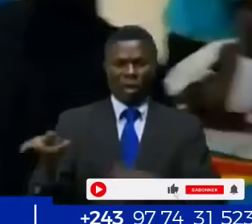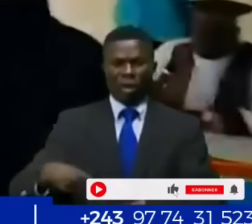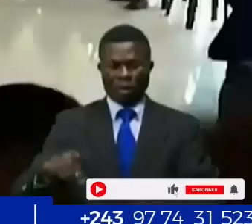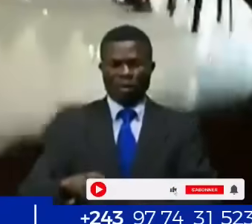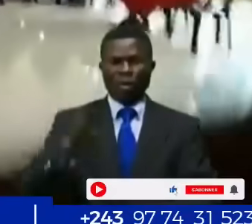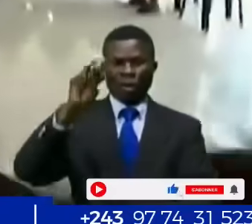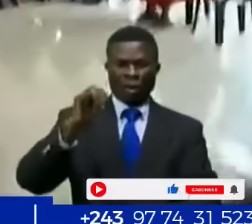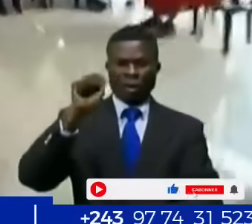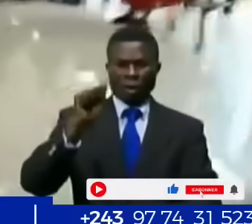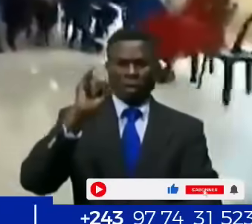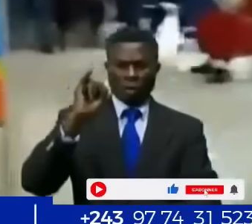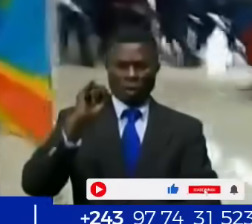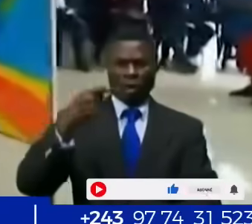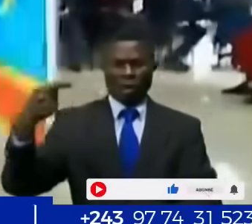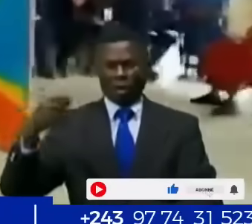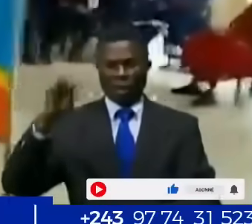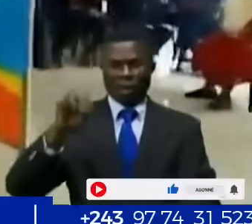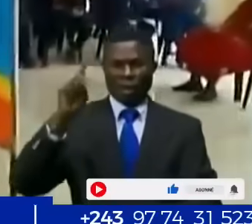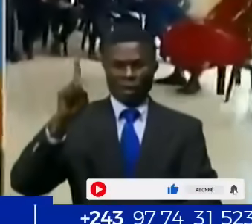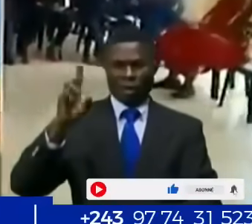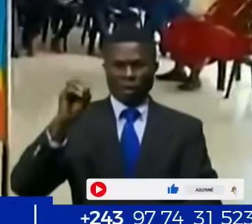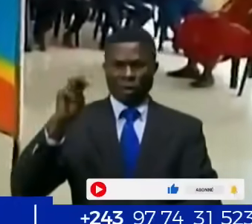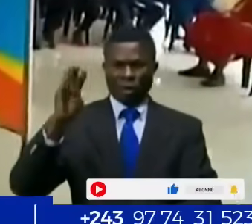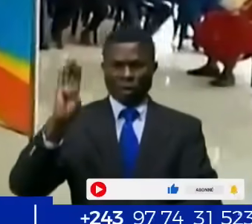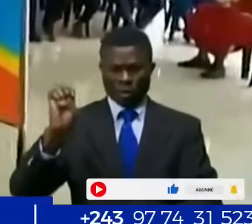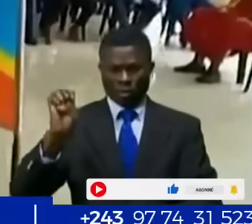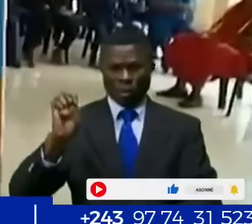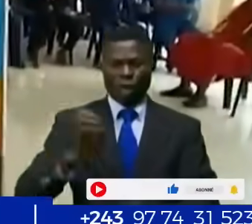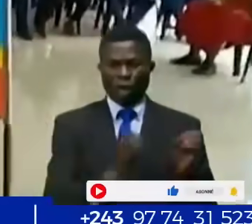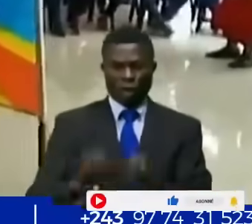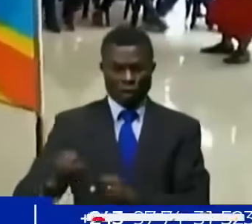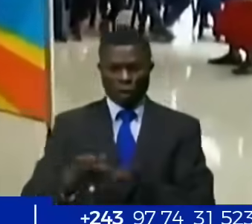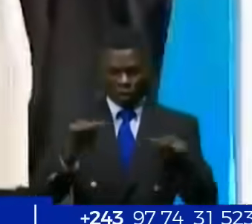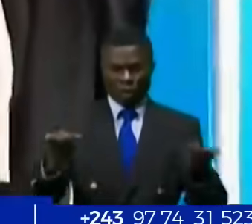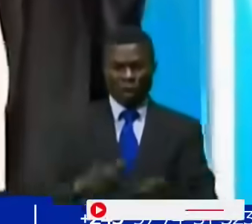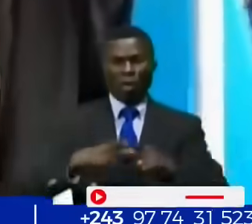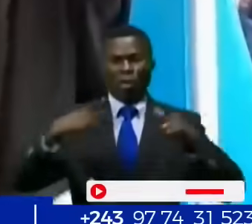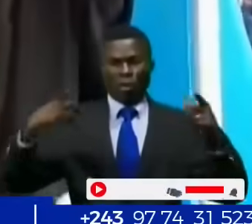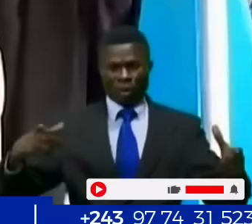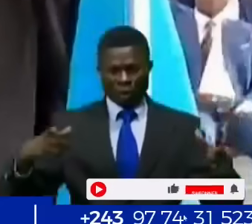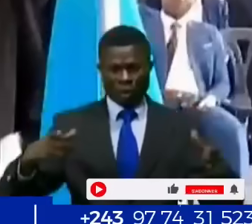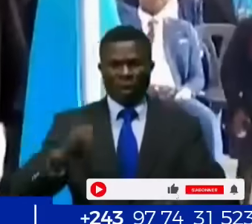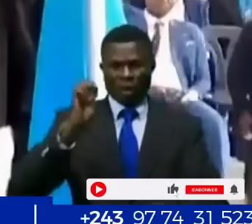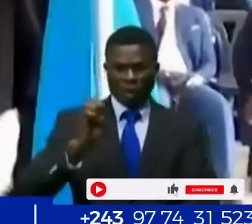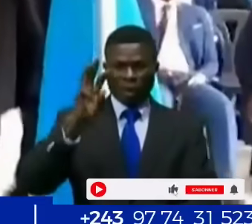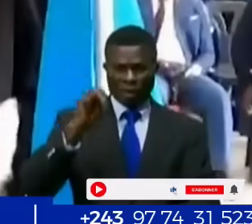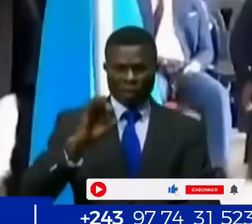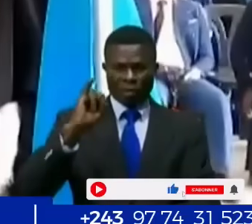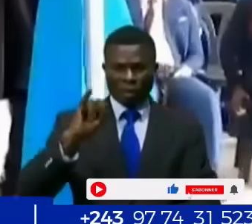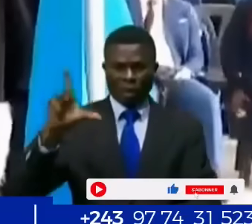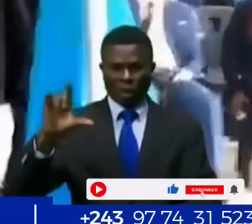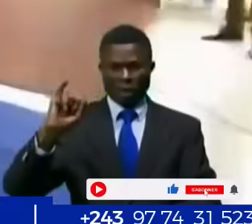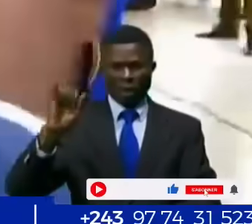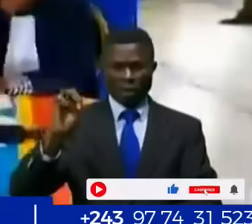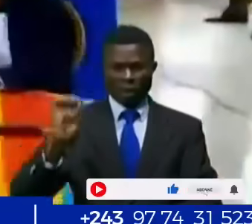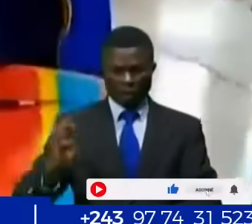Maïndombe pour exécuter leur fonction. L'audience du serment organisée dans la salle polyvalente émilienne s'est déroulée en présence de